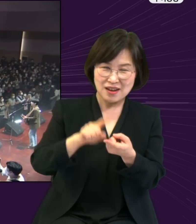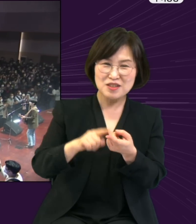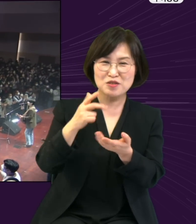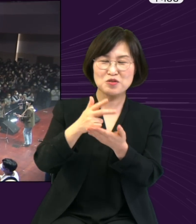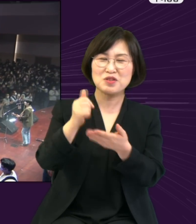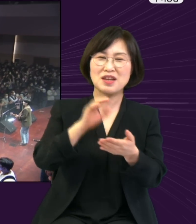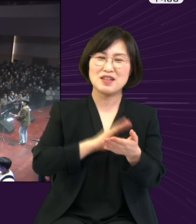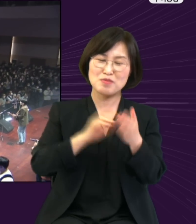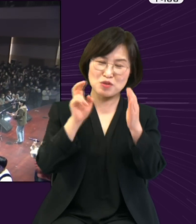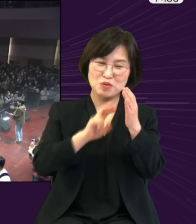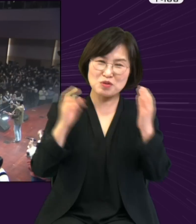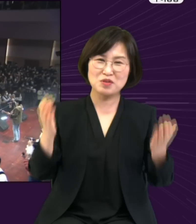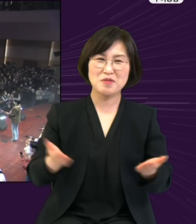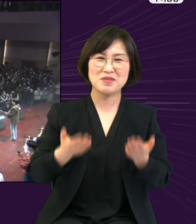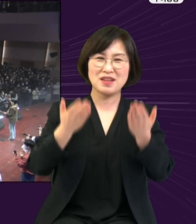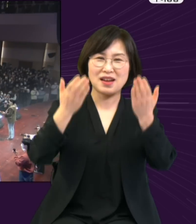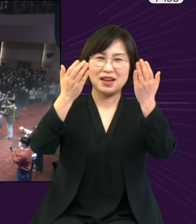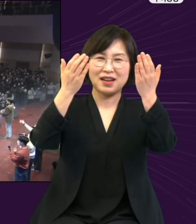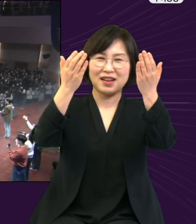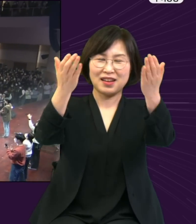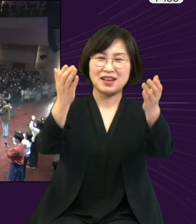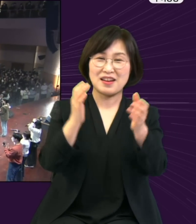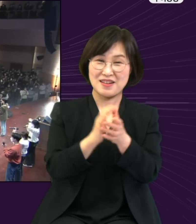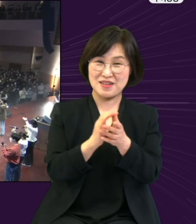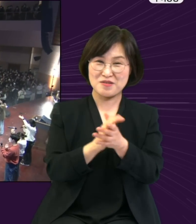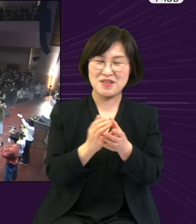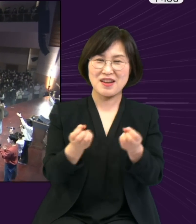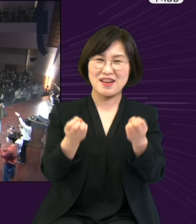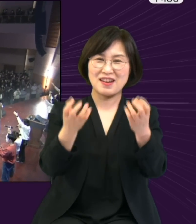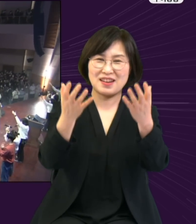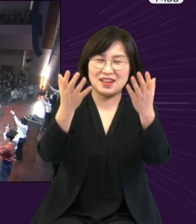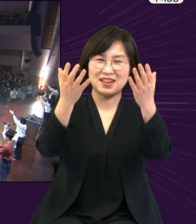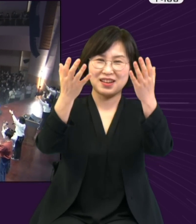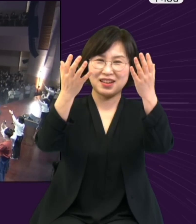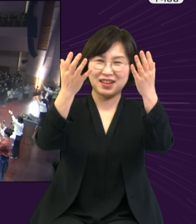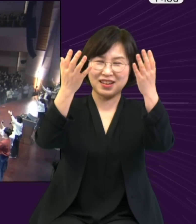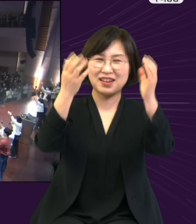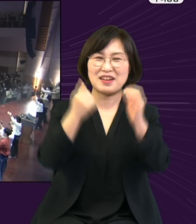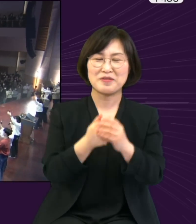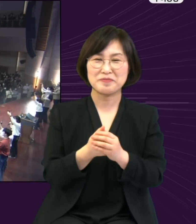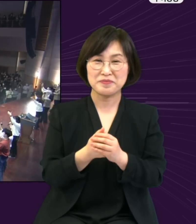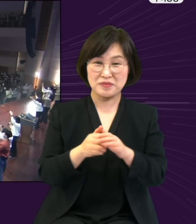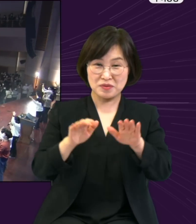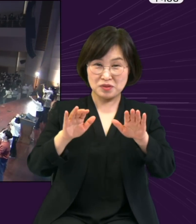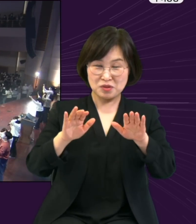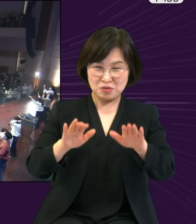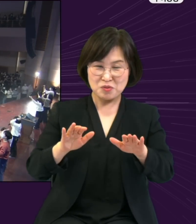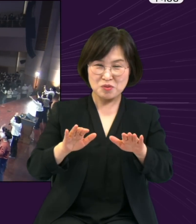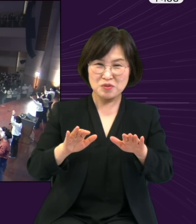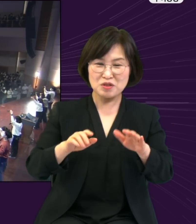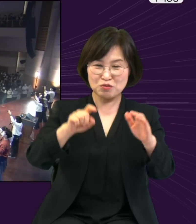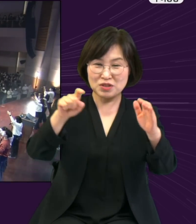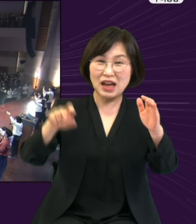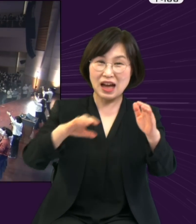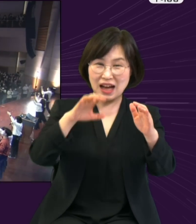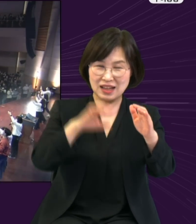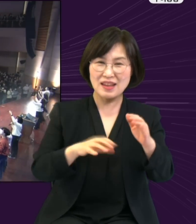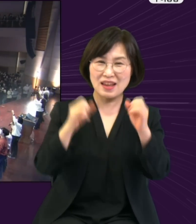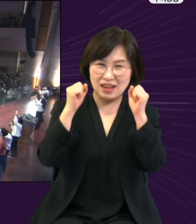송축합니다. 오늘 놀라운 승리의 영광의 기름 부으심이 이 가운데 있게 하여